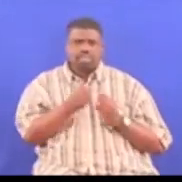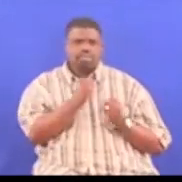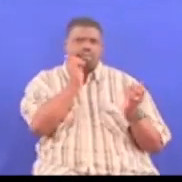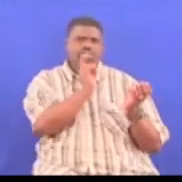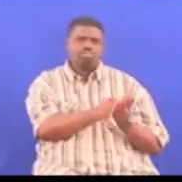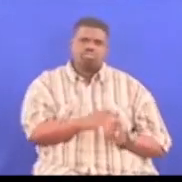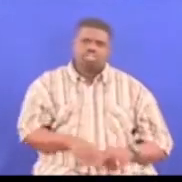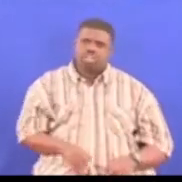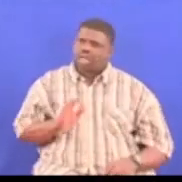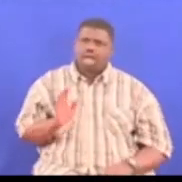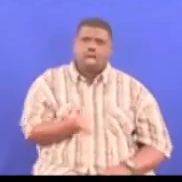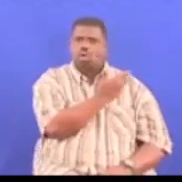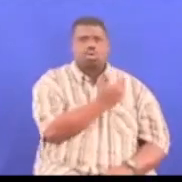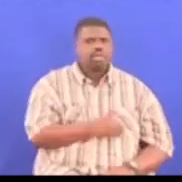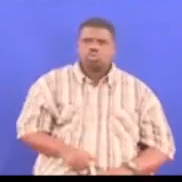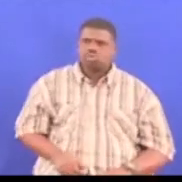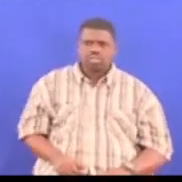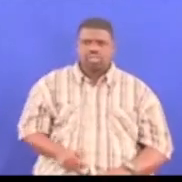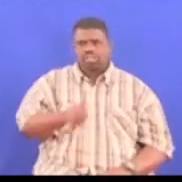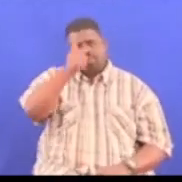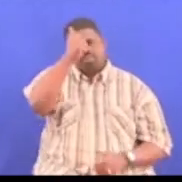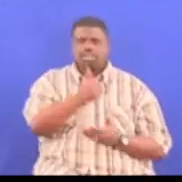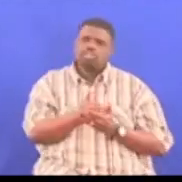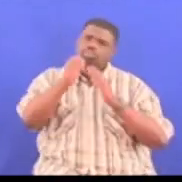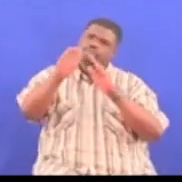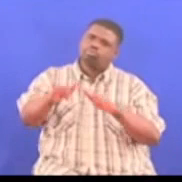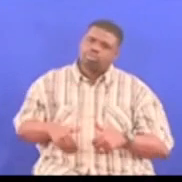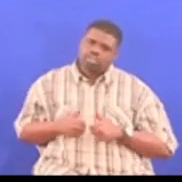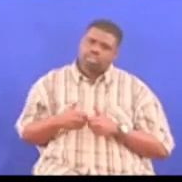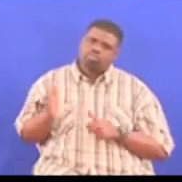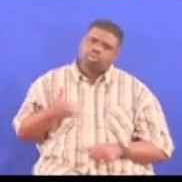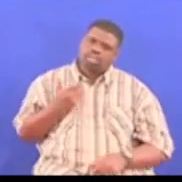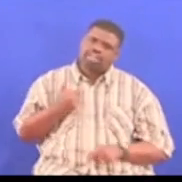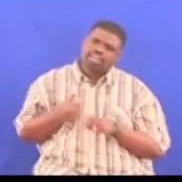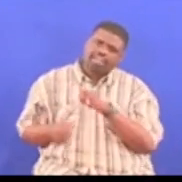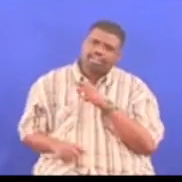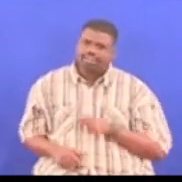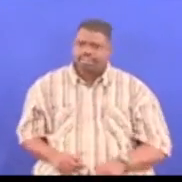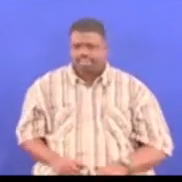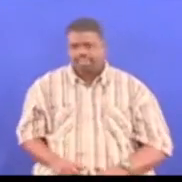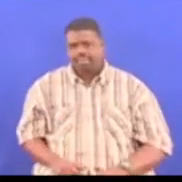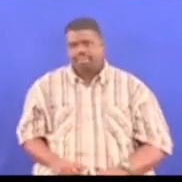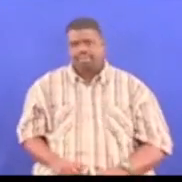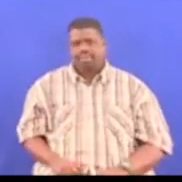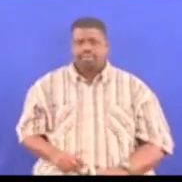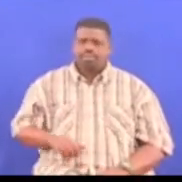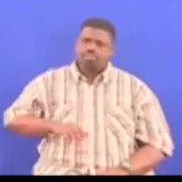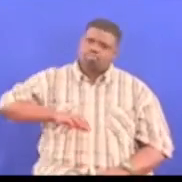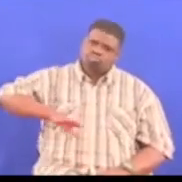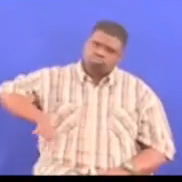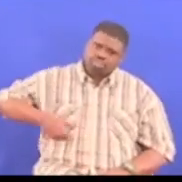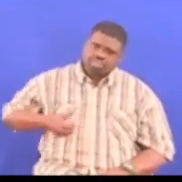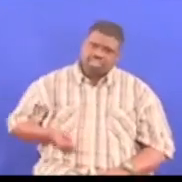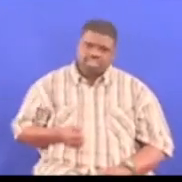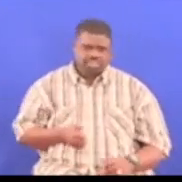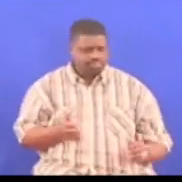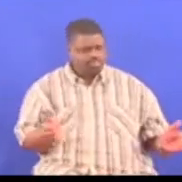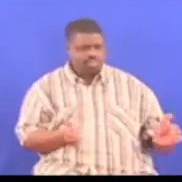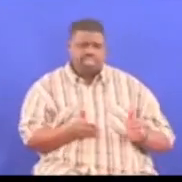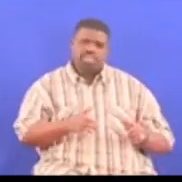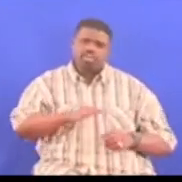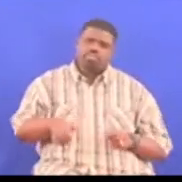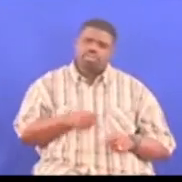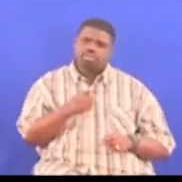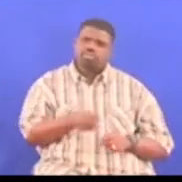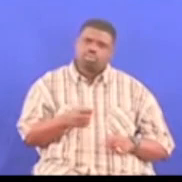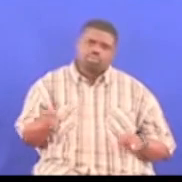wezi haato maim ya bunge tunak maim bunge hili mwi na mt mwi wote